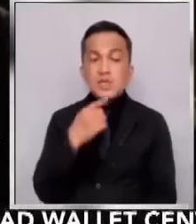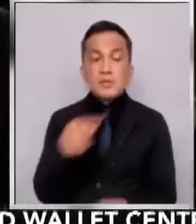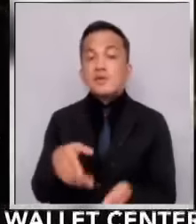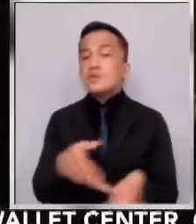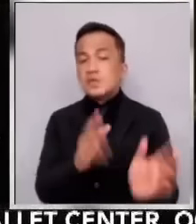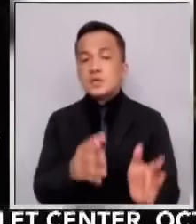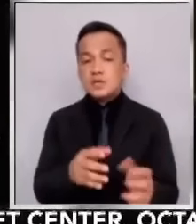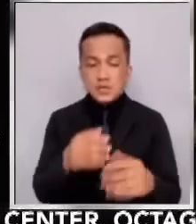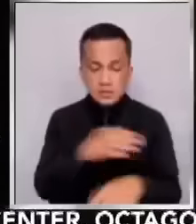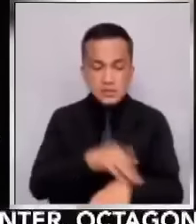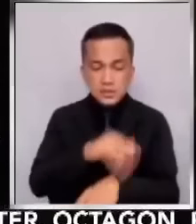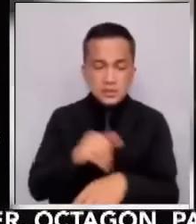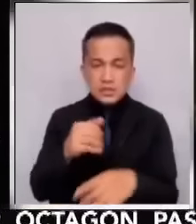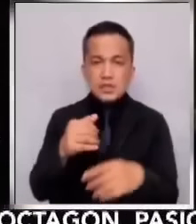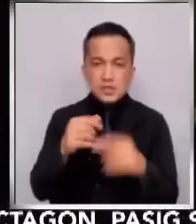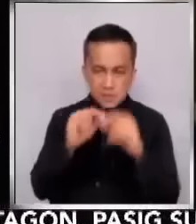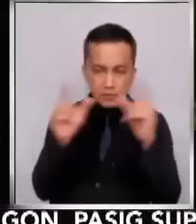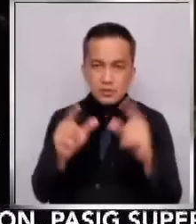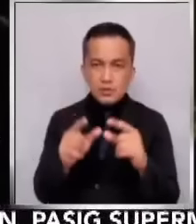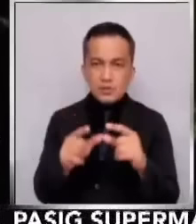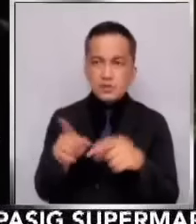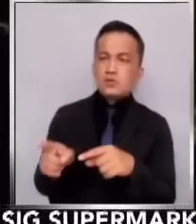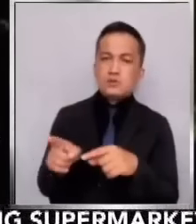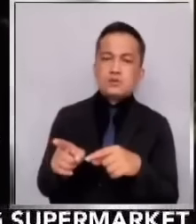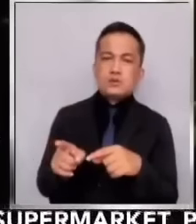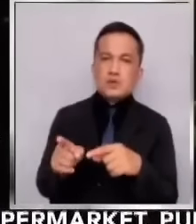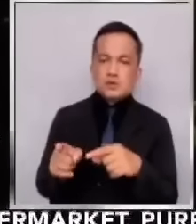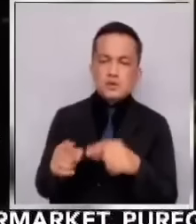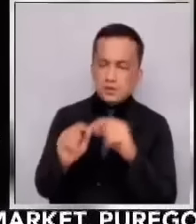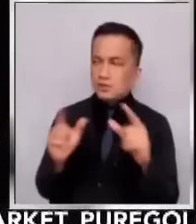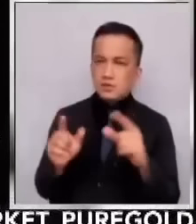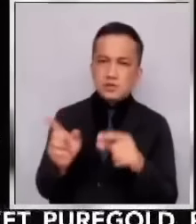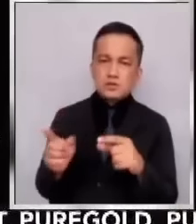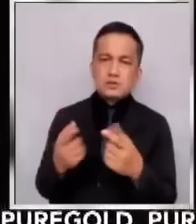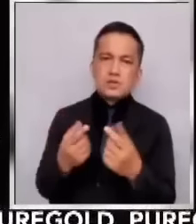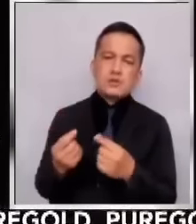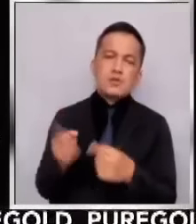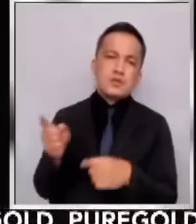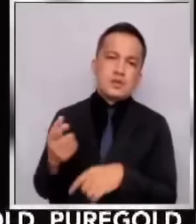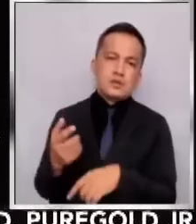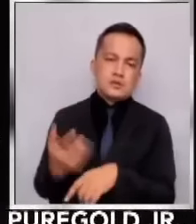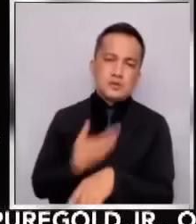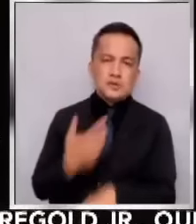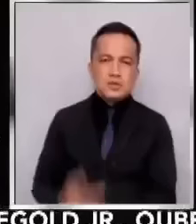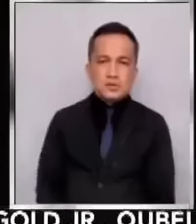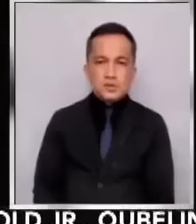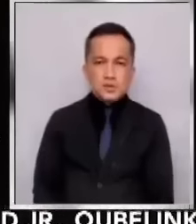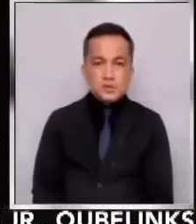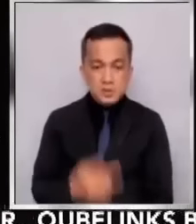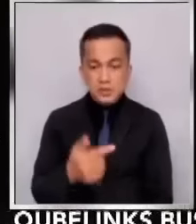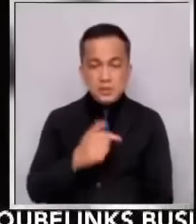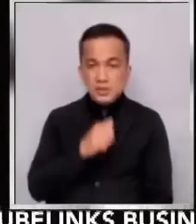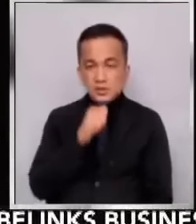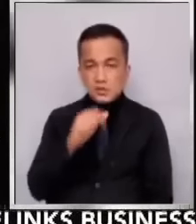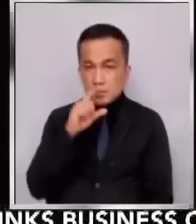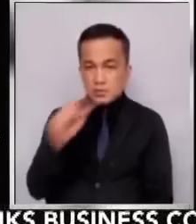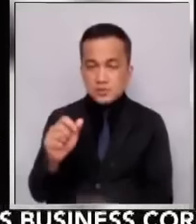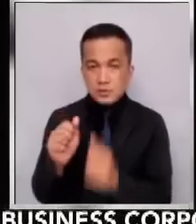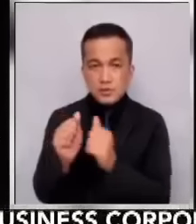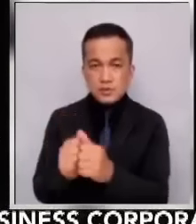Tapos ayun po, dun po ako nagising sa ginawa niya. Hindi raw siya agad nakapagsumbong sa mga kasama dahil sa